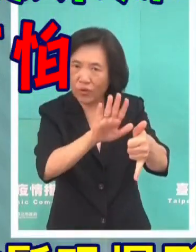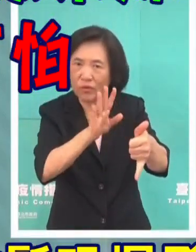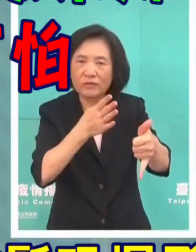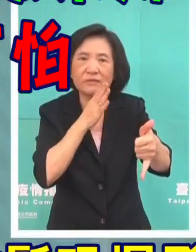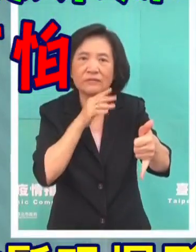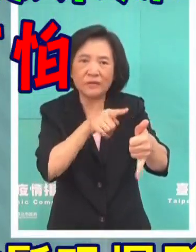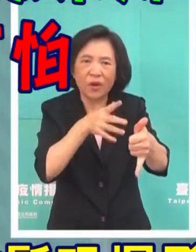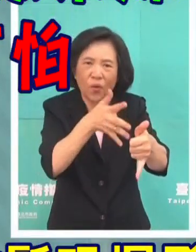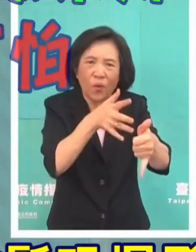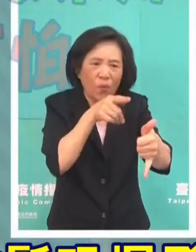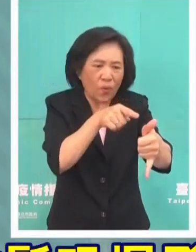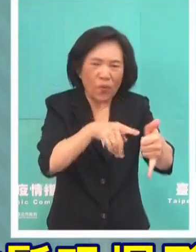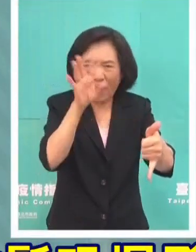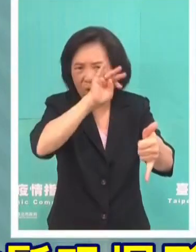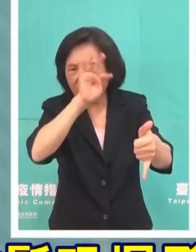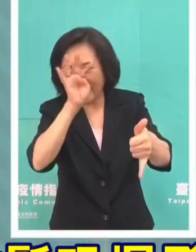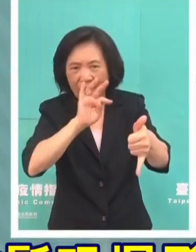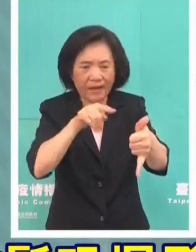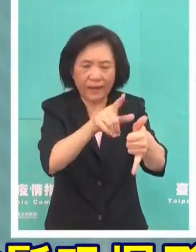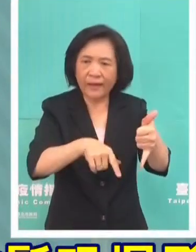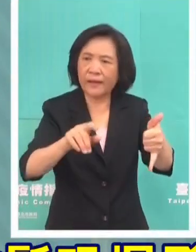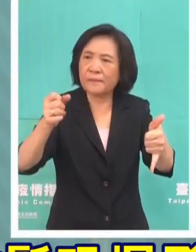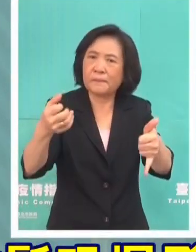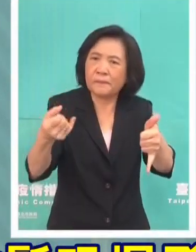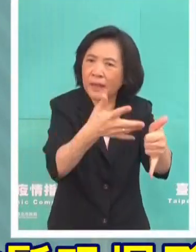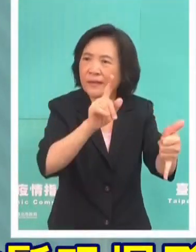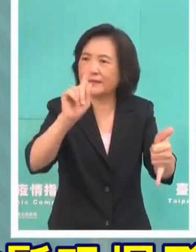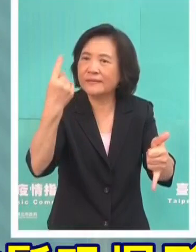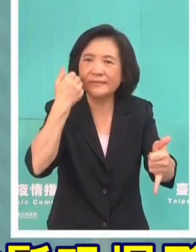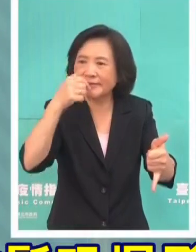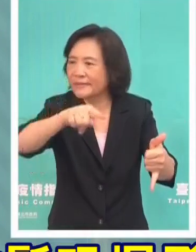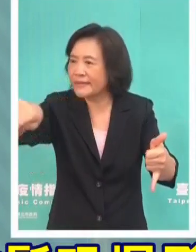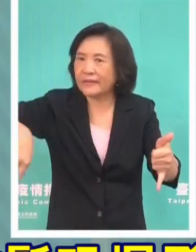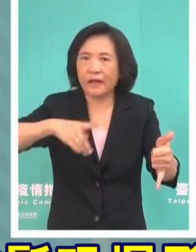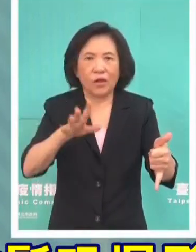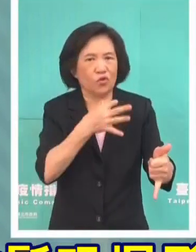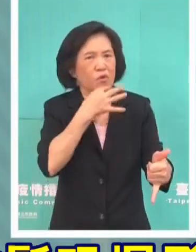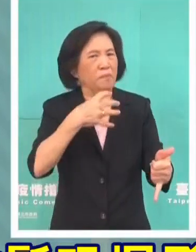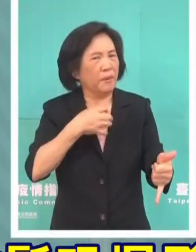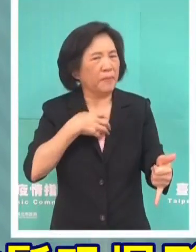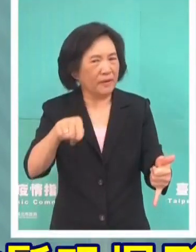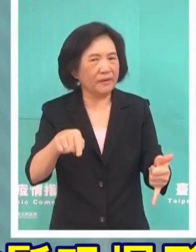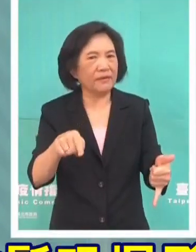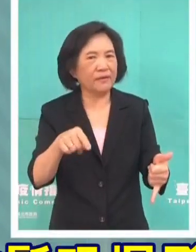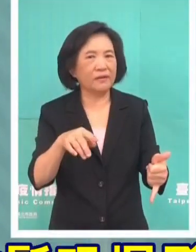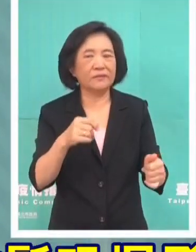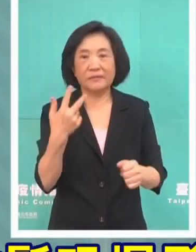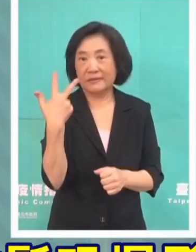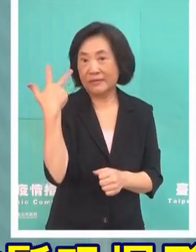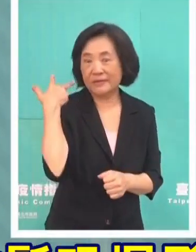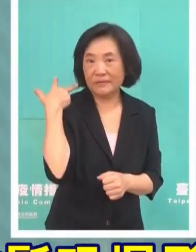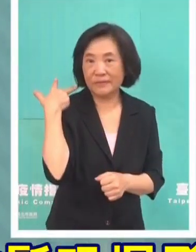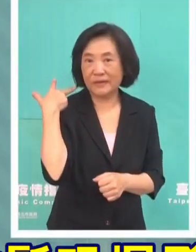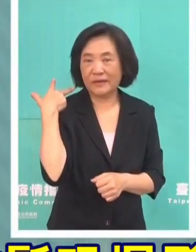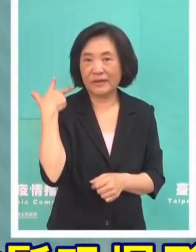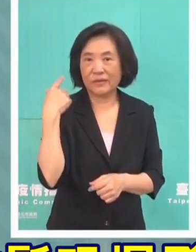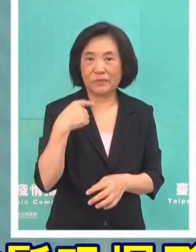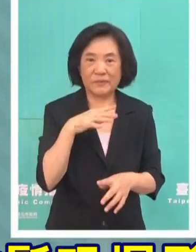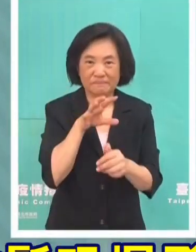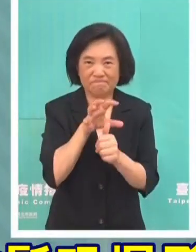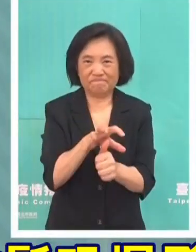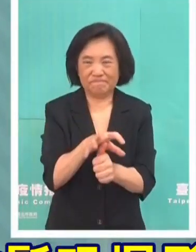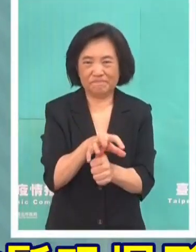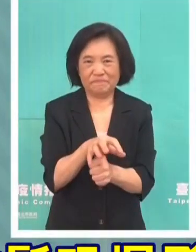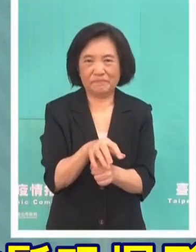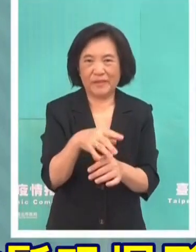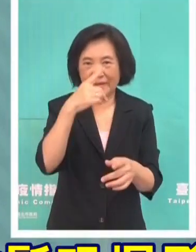种。找不出这疫调，你知道，找不出他到底是谁感染他的，这是最可怕的。所以在上个礼拜，你知道，我们把它压到一天哦，